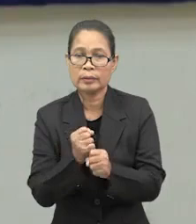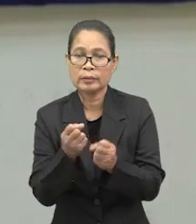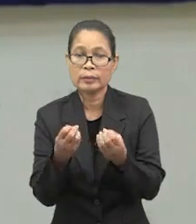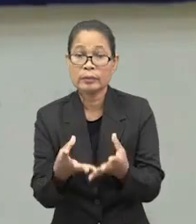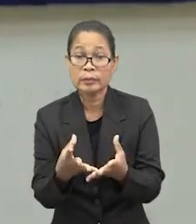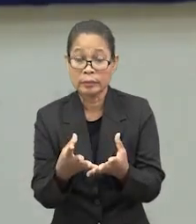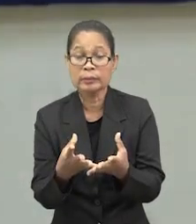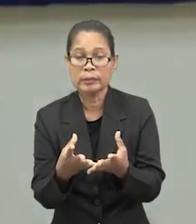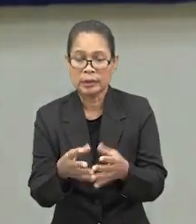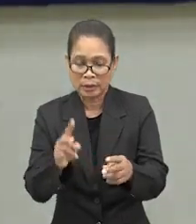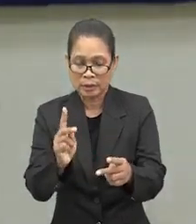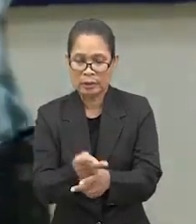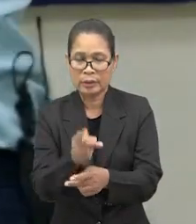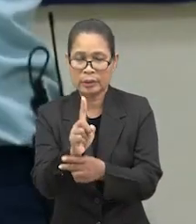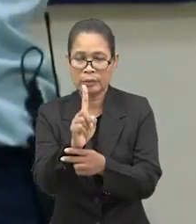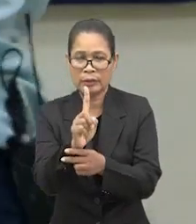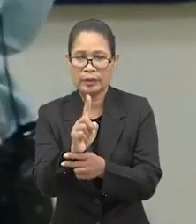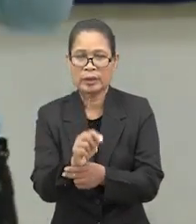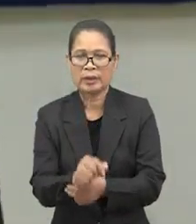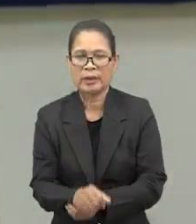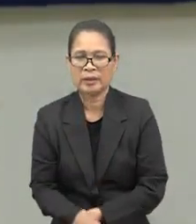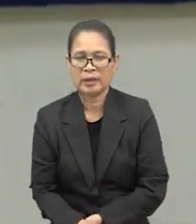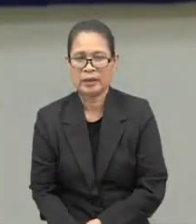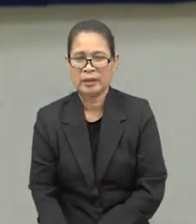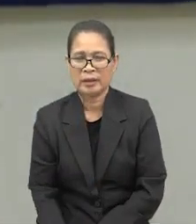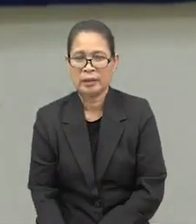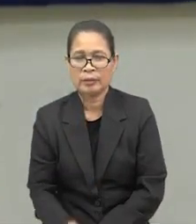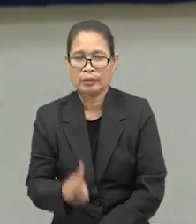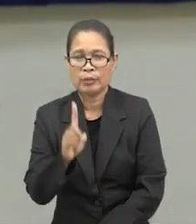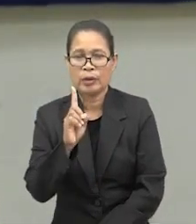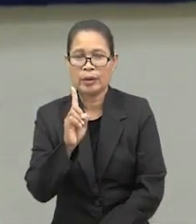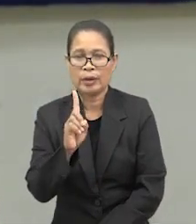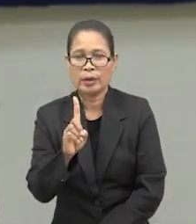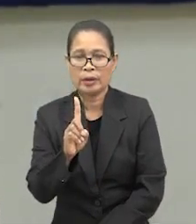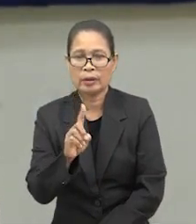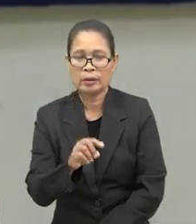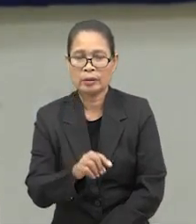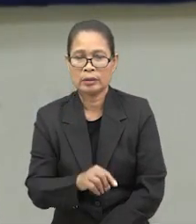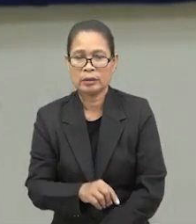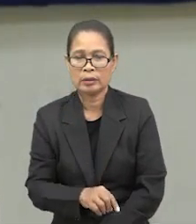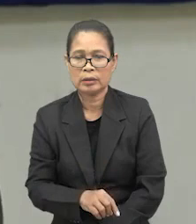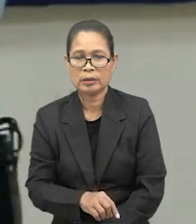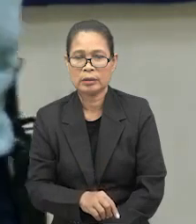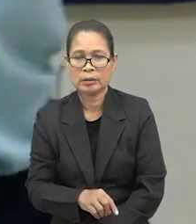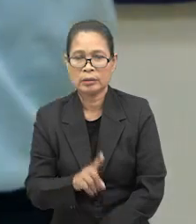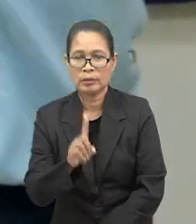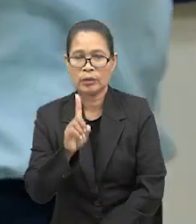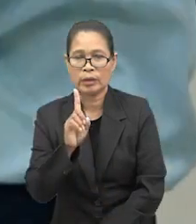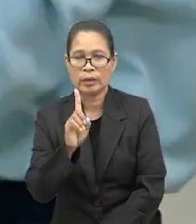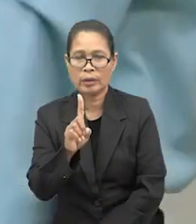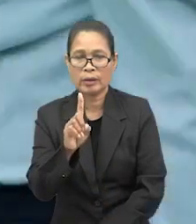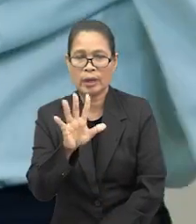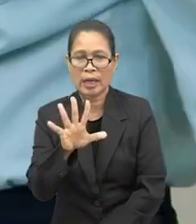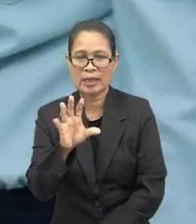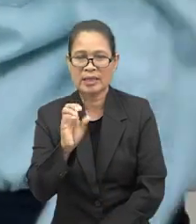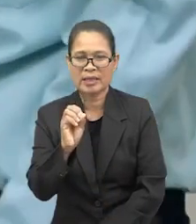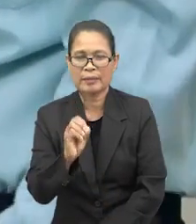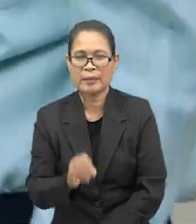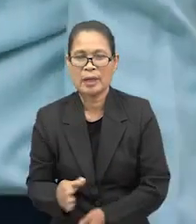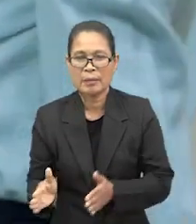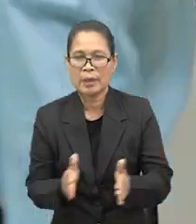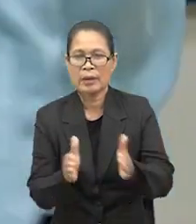chua chua bán mán nhưng cho tôi lấy tìm muối phải dương mật đá cứ muối rối hà sập mình chẳng lấy cực chì